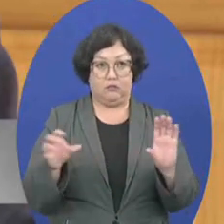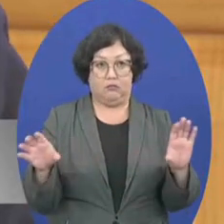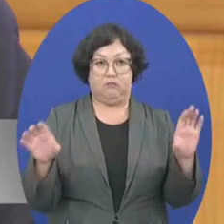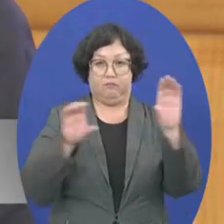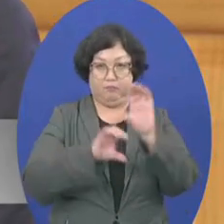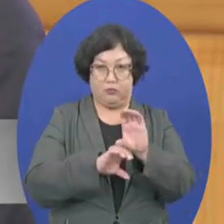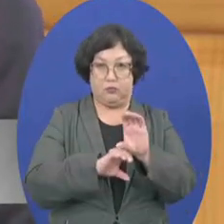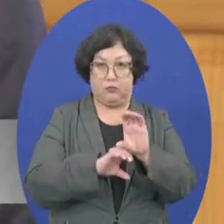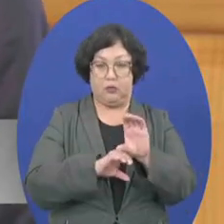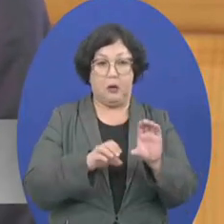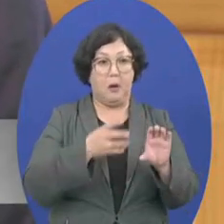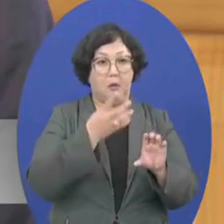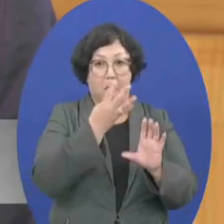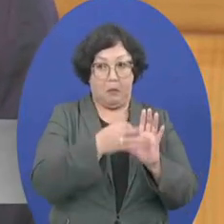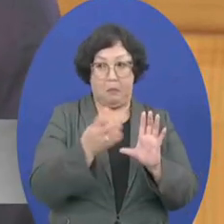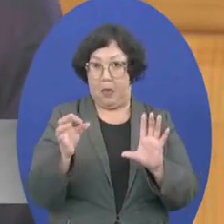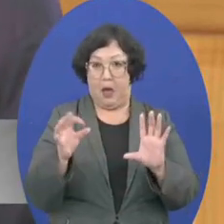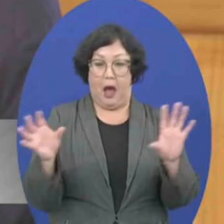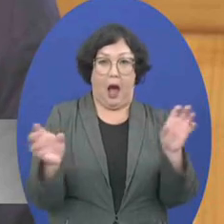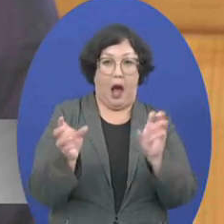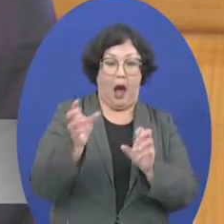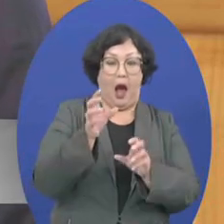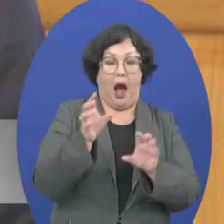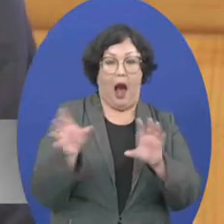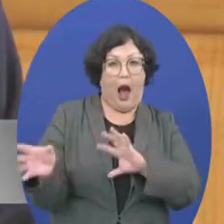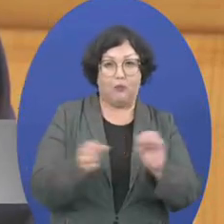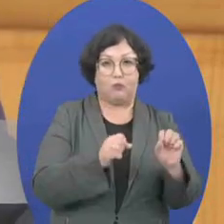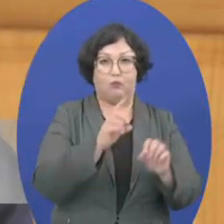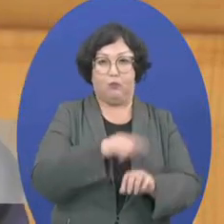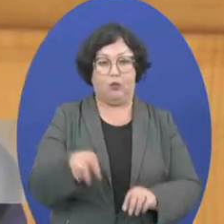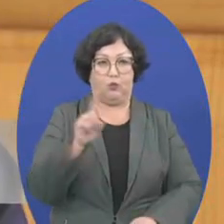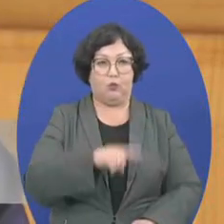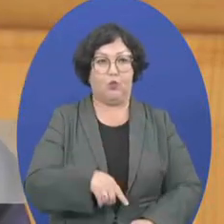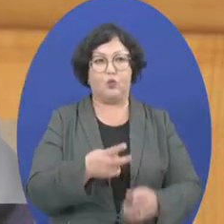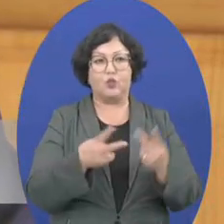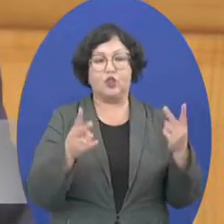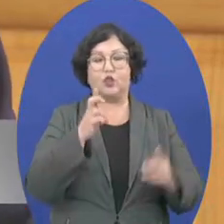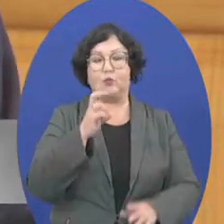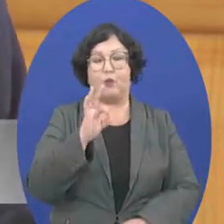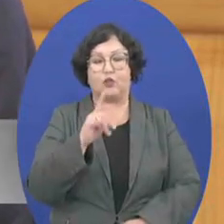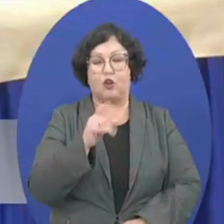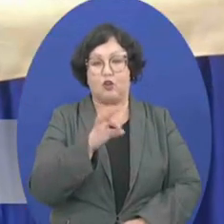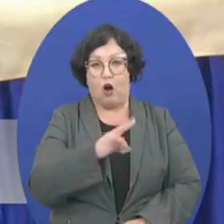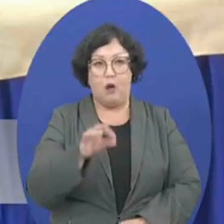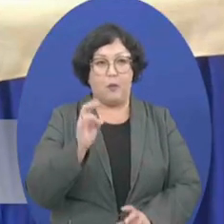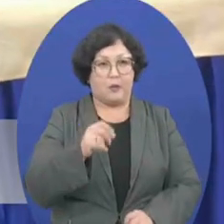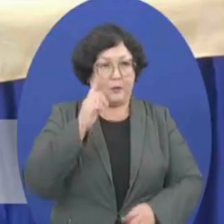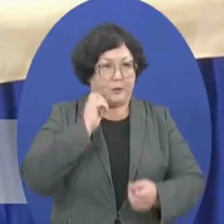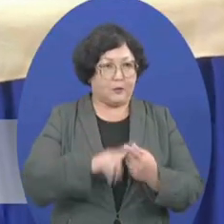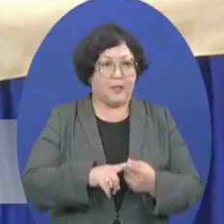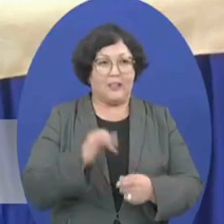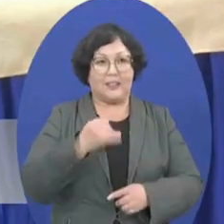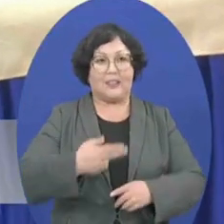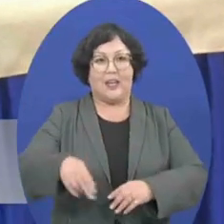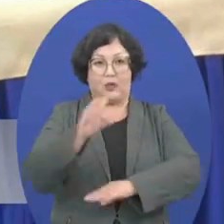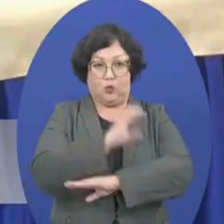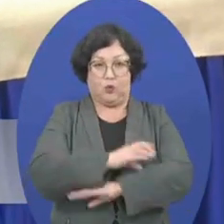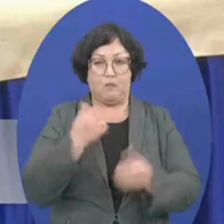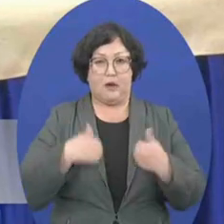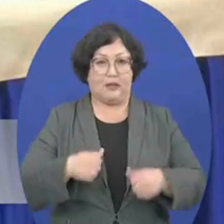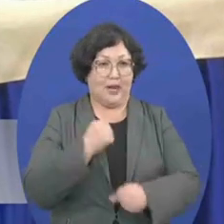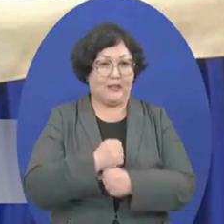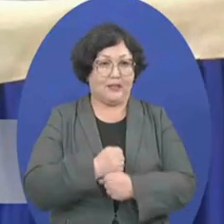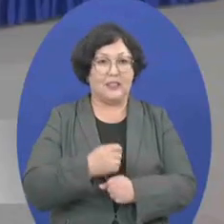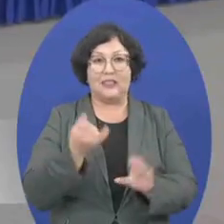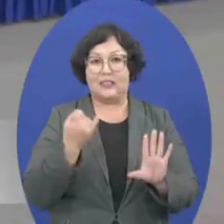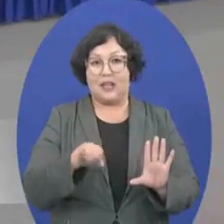480-аар тооцчихвэл бид нар одоо ингээд энэ босгыг үндэсний босго оноо гэж тооцох ийм тогтолцоо одоо шилжиж байгаа. Ихтэй сургуулийн багш